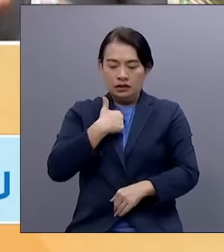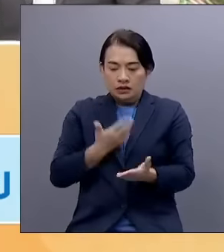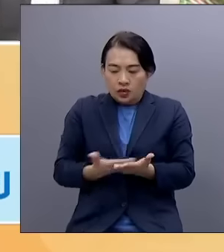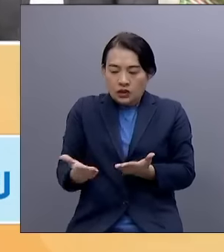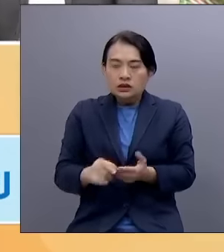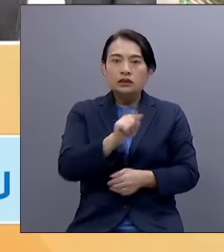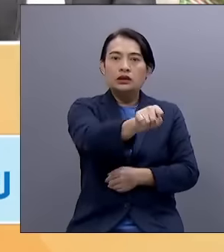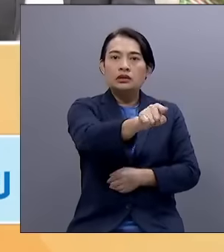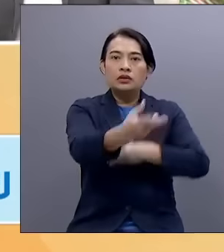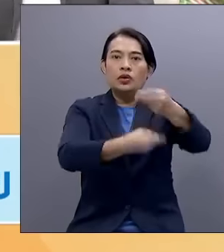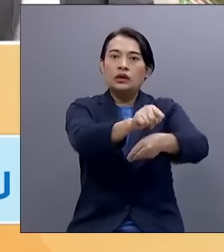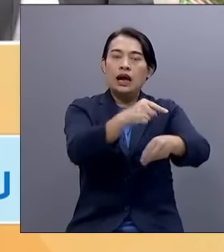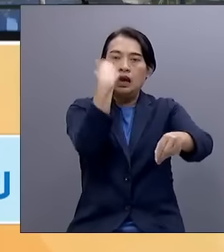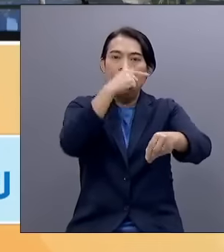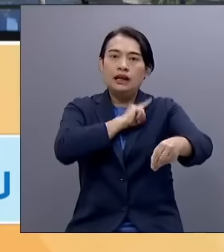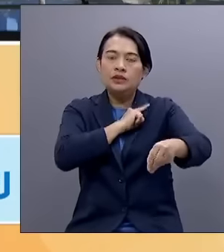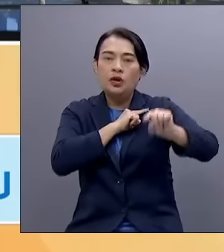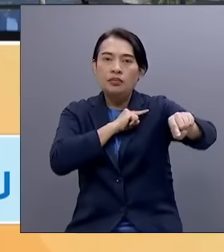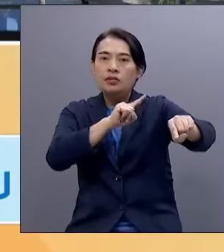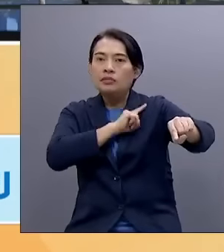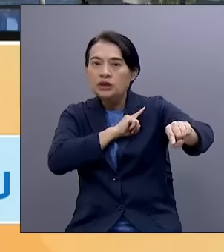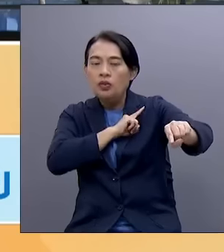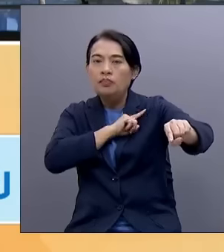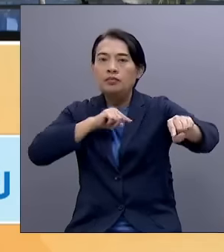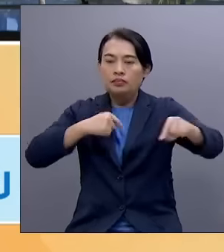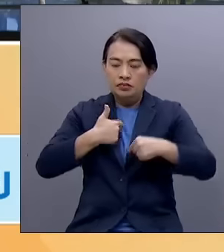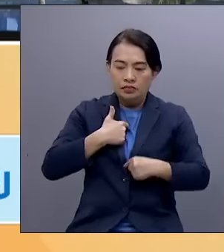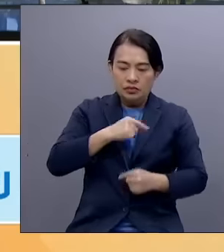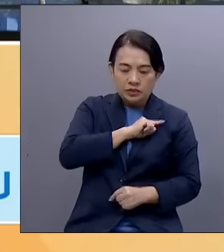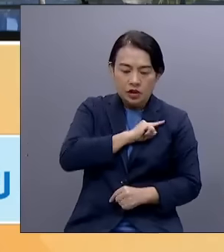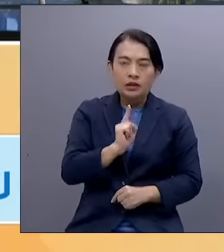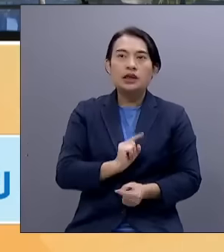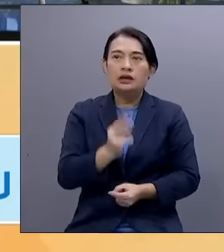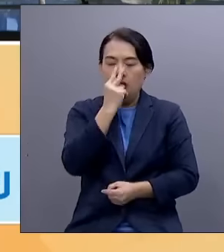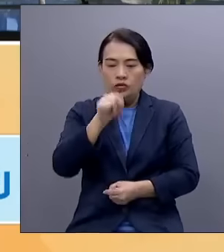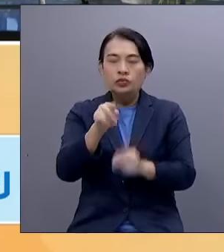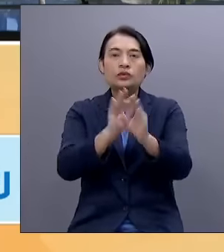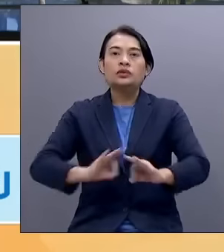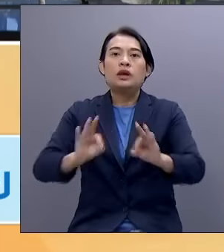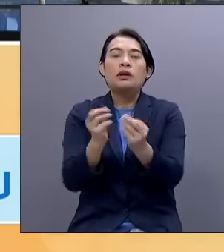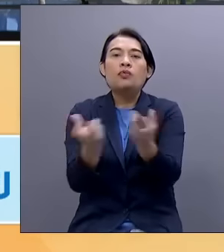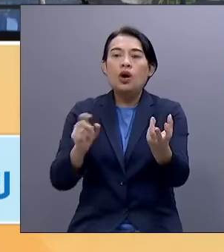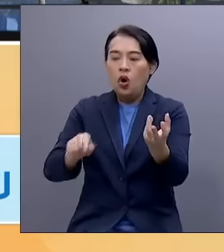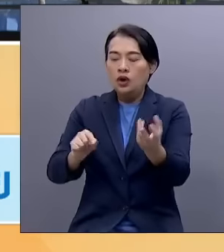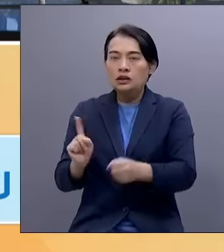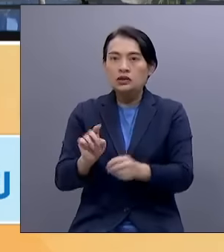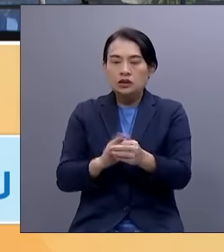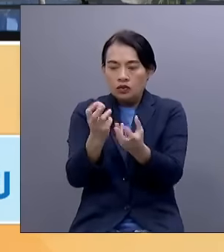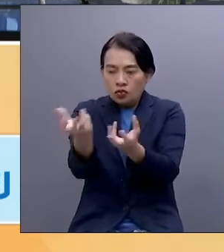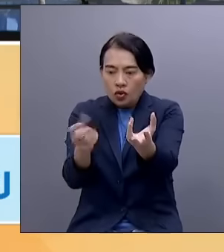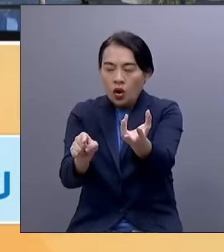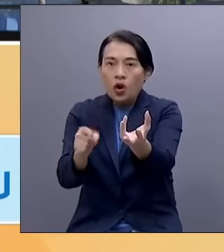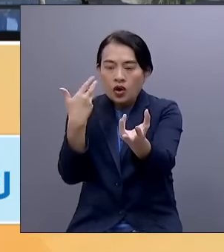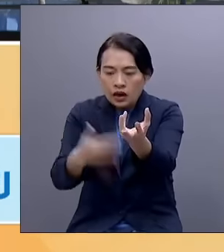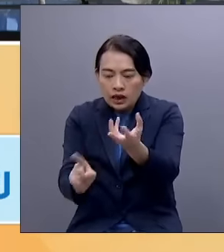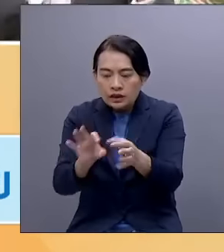ขายใครรับผิดชอบอือ่าอันนี้เนี่ยนะกฎหมายเค้าก็บอกงงี้ครับต้องดูก่อนว่าไอ้ทรัพย์สินที่ส่งมาเนี่ยเคเรียกว่าเป็นรัเฉพาะสิ่งแล้วหรือยัง